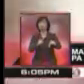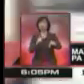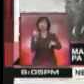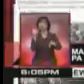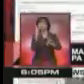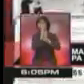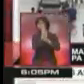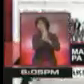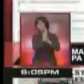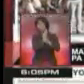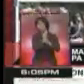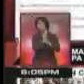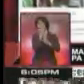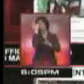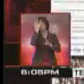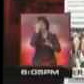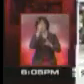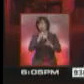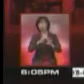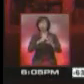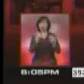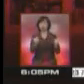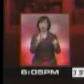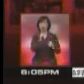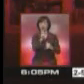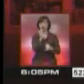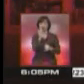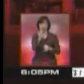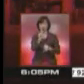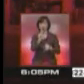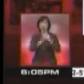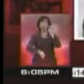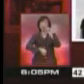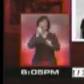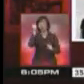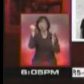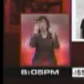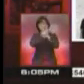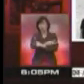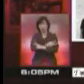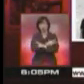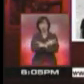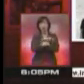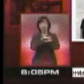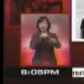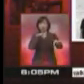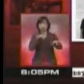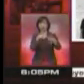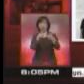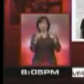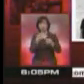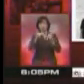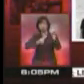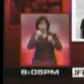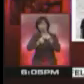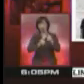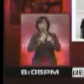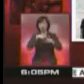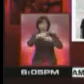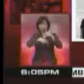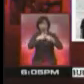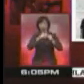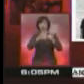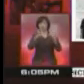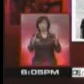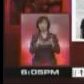bus dahil dito pumangatlo ang NCR sa worst driving places sa buong mundo sa online travel website na cng go.com kasunod ng